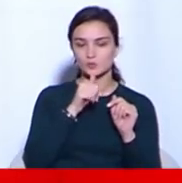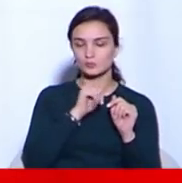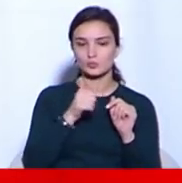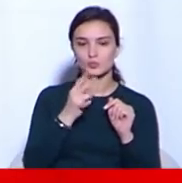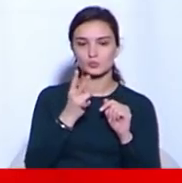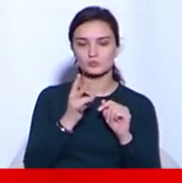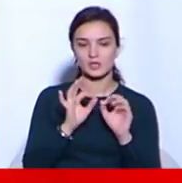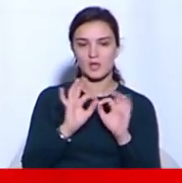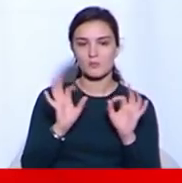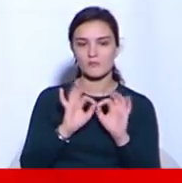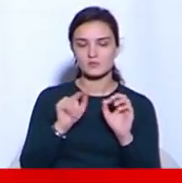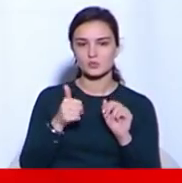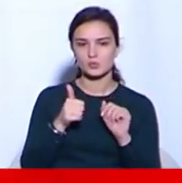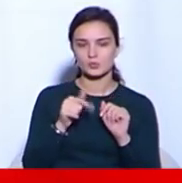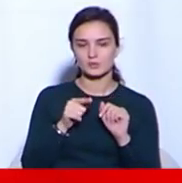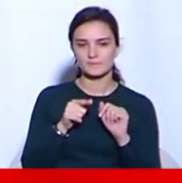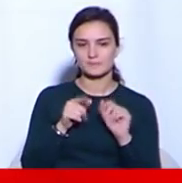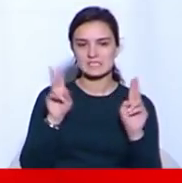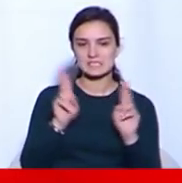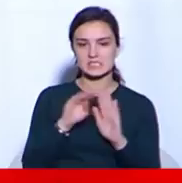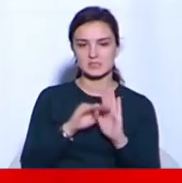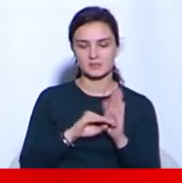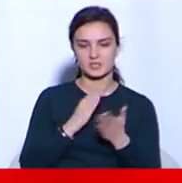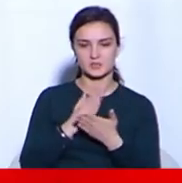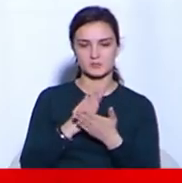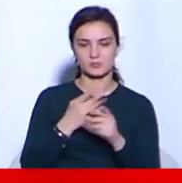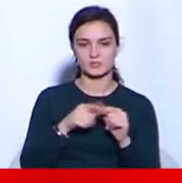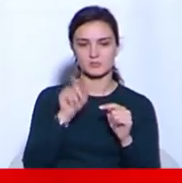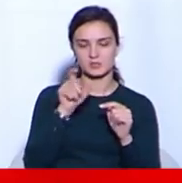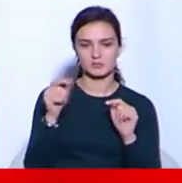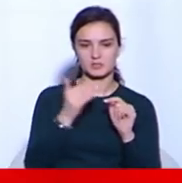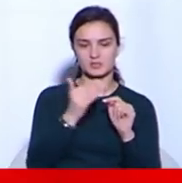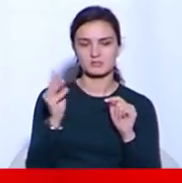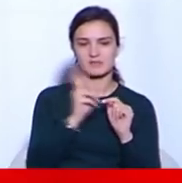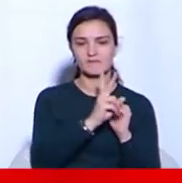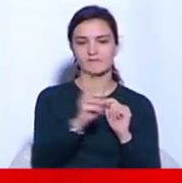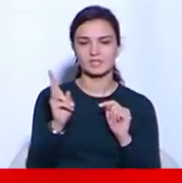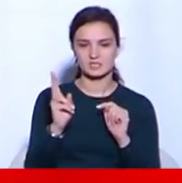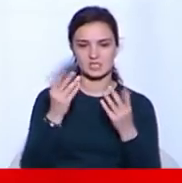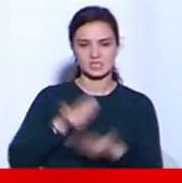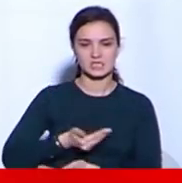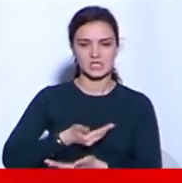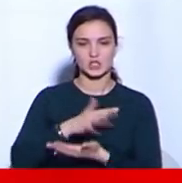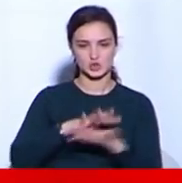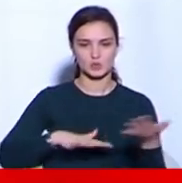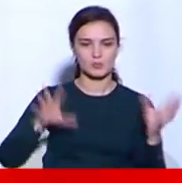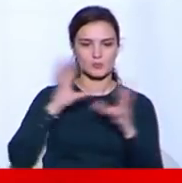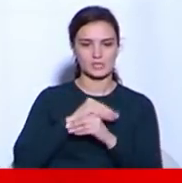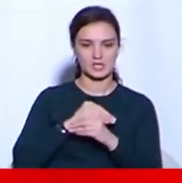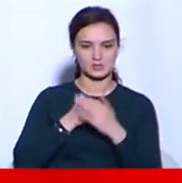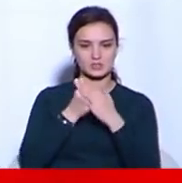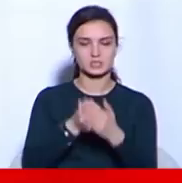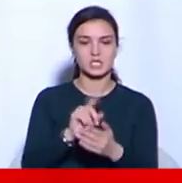საიდუმლო, უფრო სწორად, როგორი წესები არსებობს იმ ადამიანებისათვის, ვინც დღეგრძელობას მიაღწია